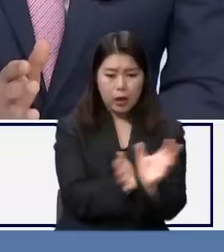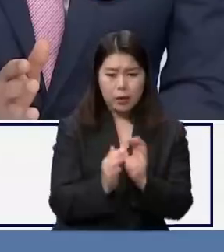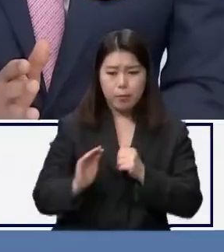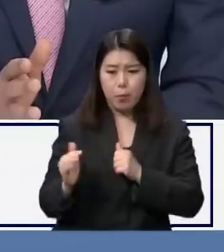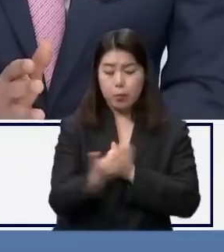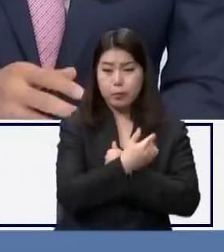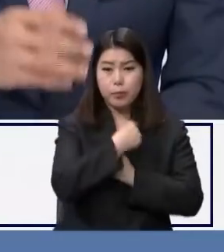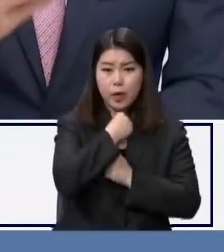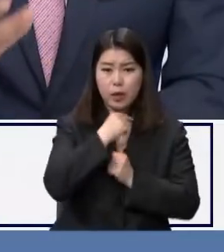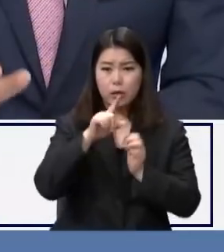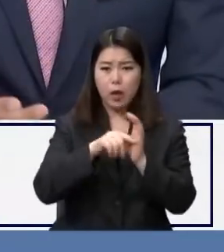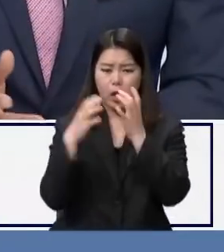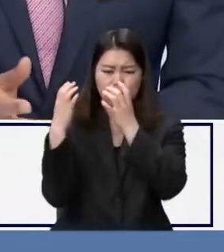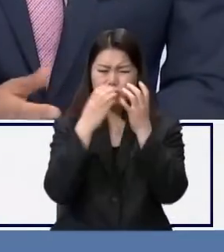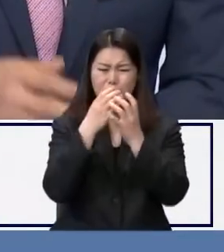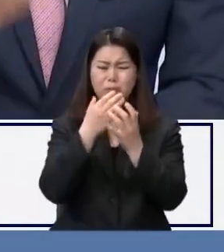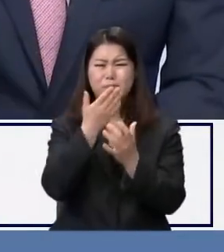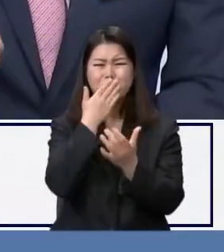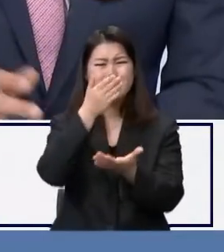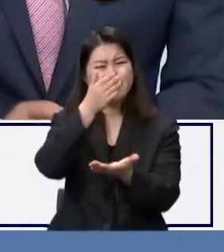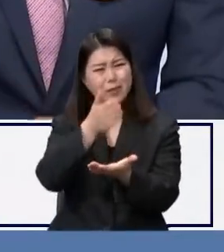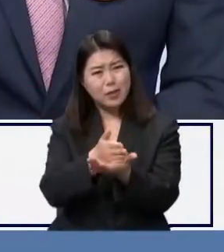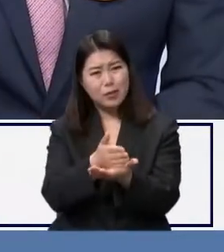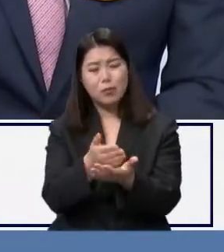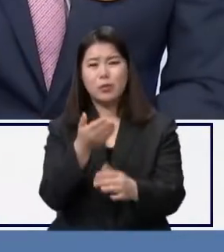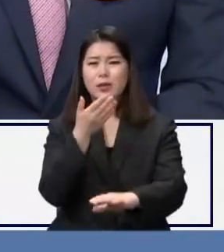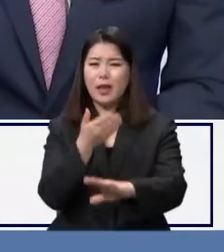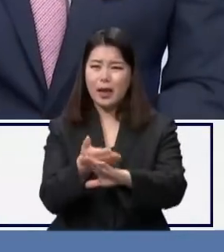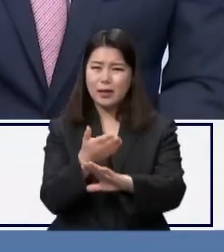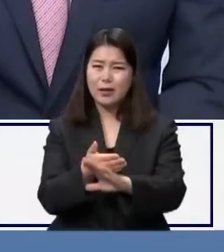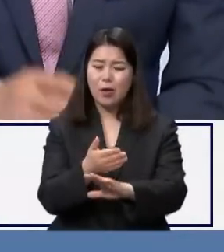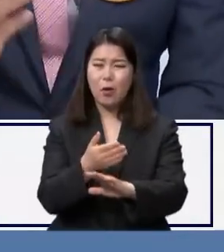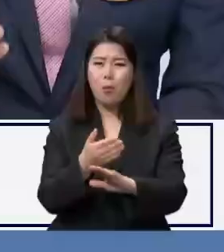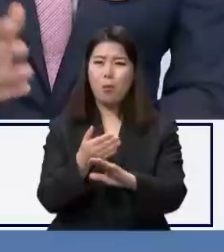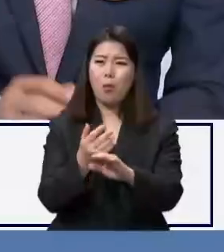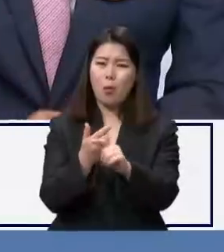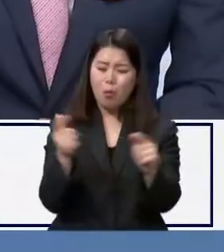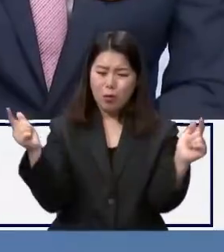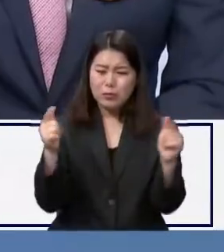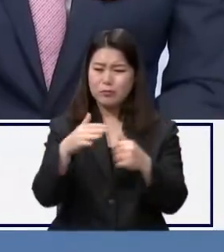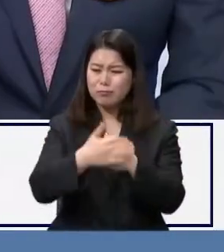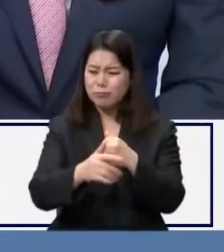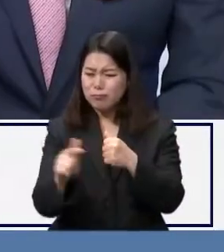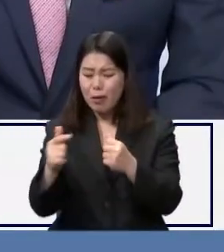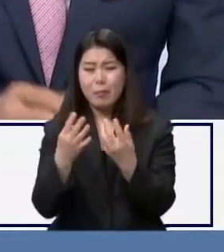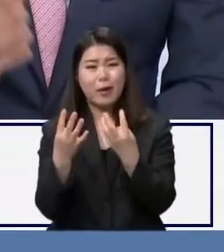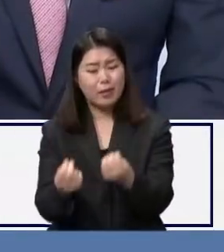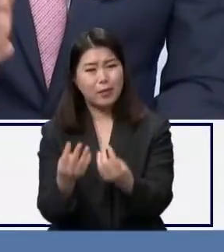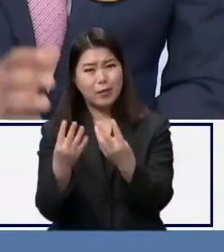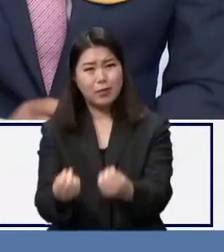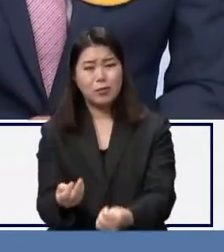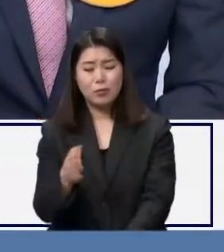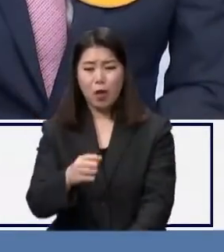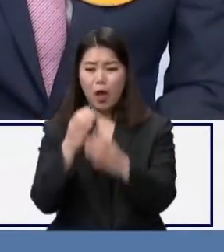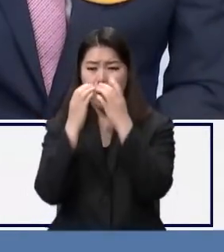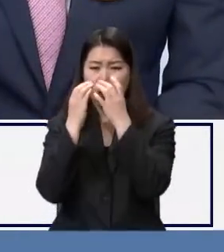드셨어야죠 다른 걸 드시고 드실 수도 있고 이런 것도 있는데 중심에